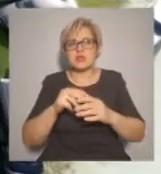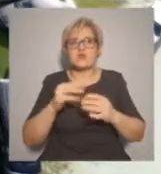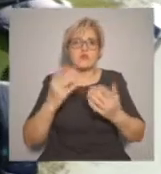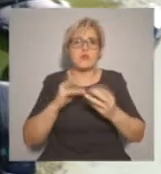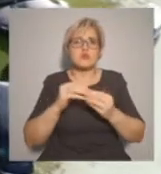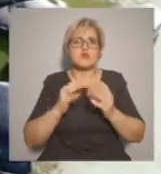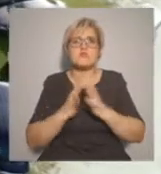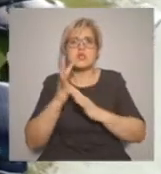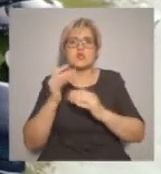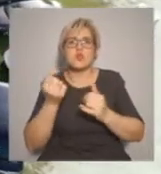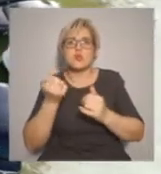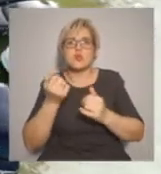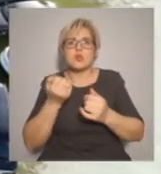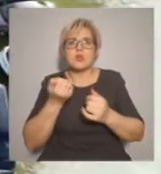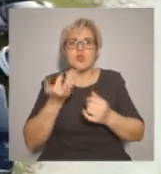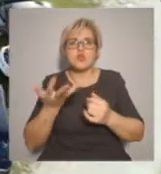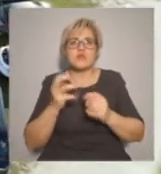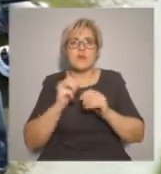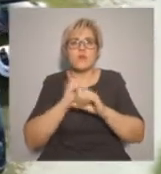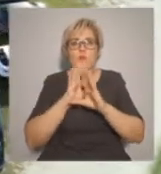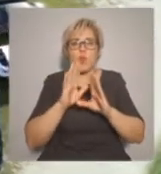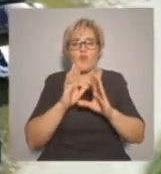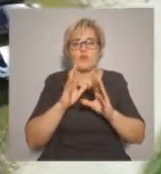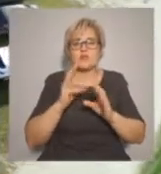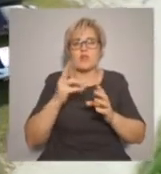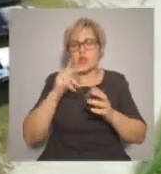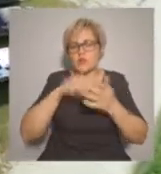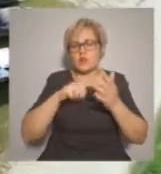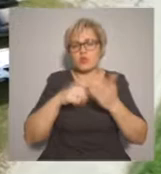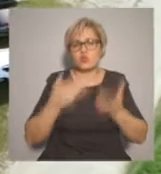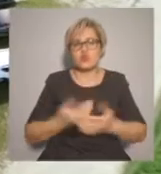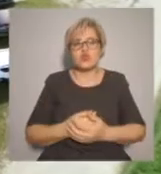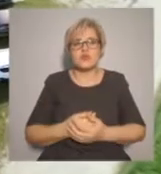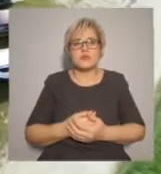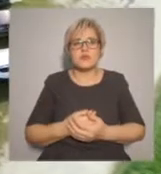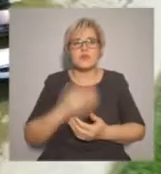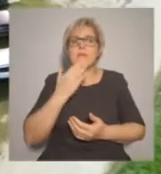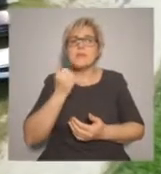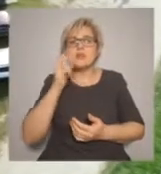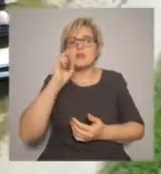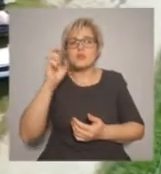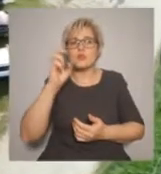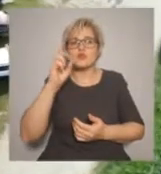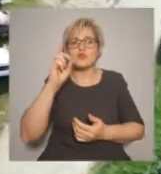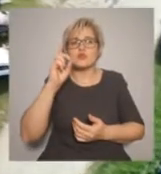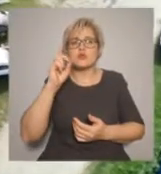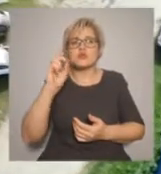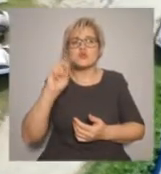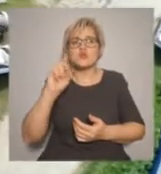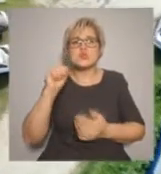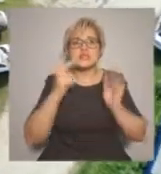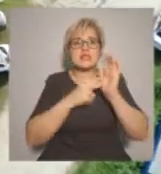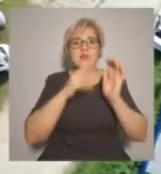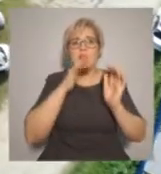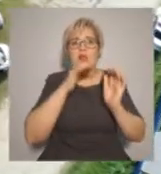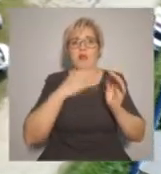Святейшим Патриархом. Ощутимо возросло количество духовенства, необходимого для окормления верующих. Милость Божия, что сегодня вот за